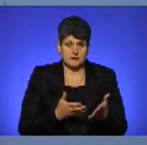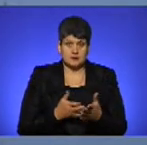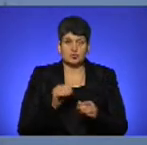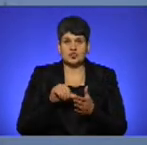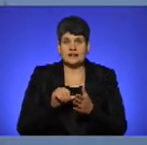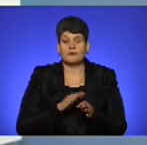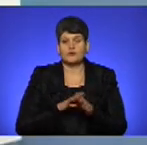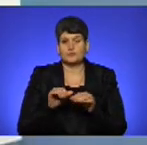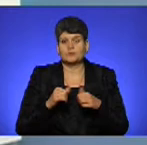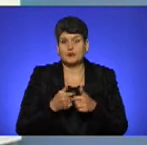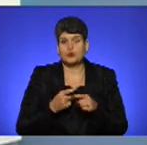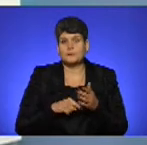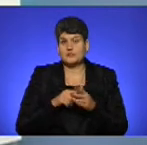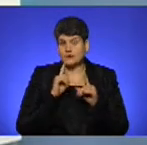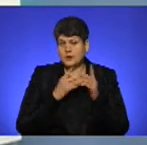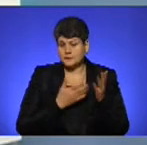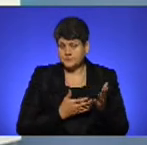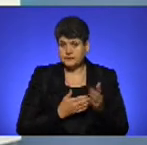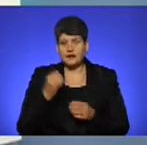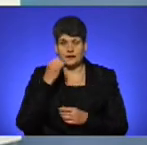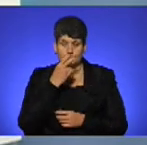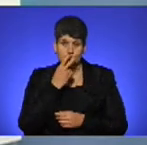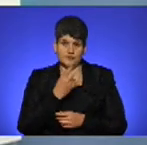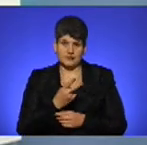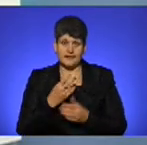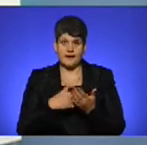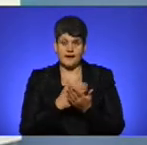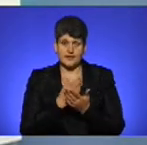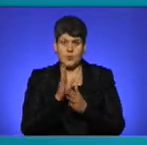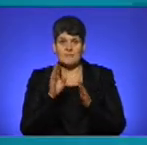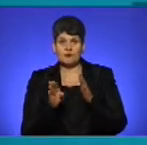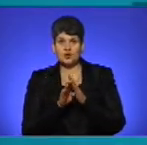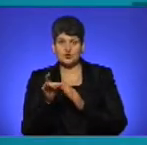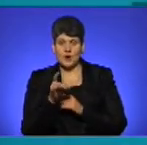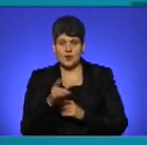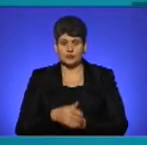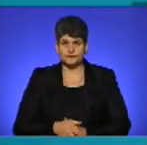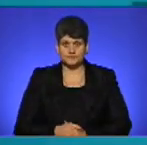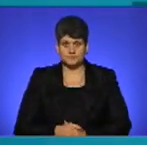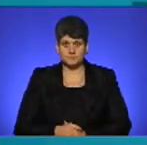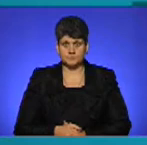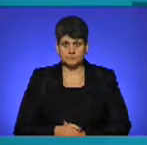ради. Дякую. Хочу, щоб ми подивилися зараз на карту Підволочиського району.